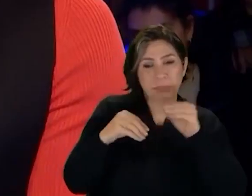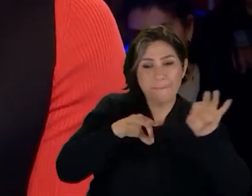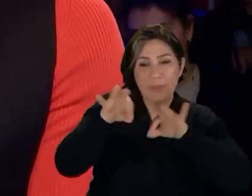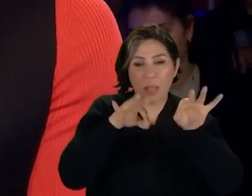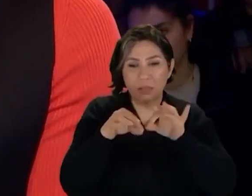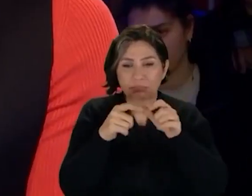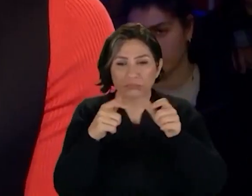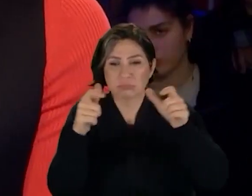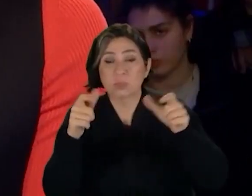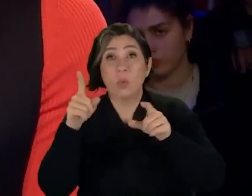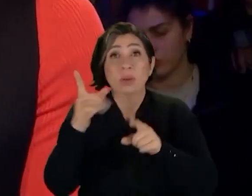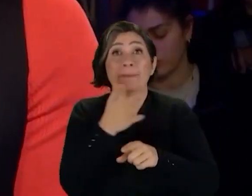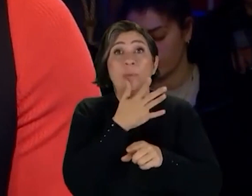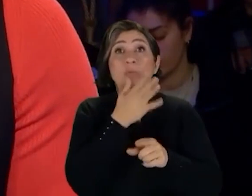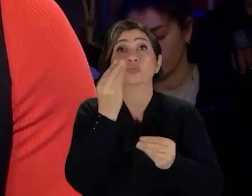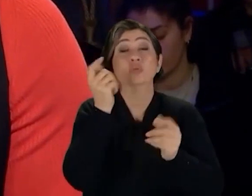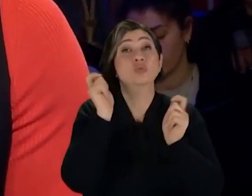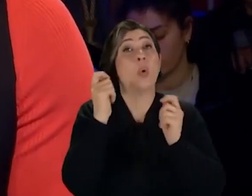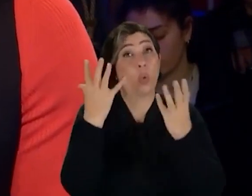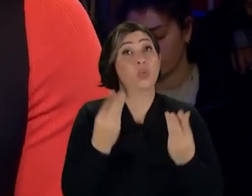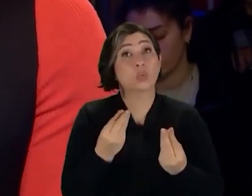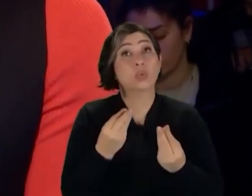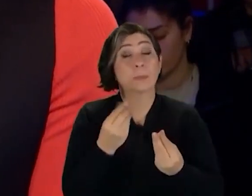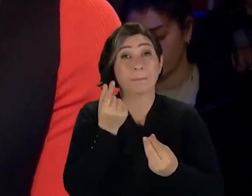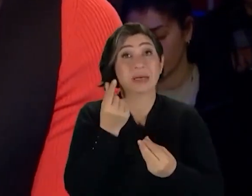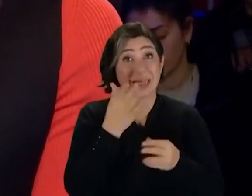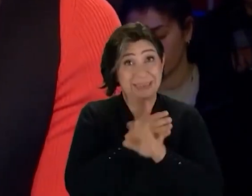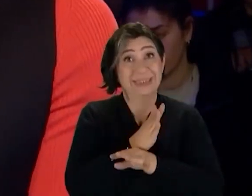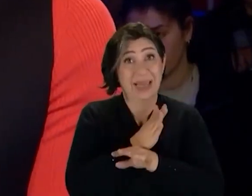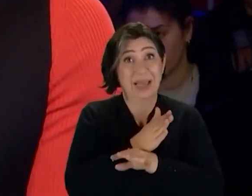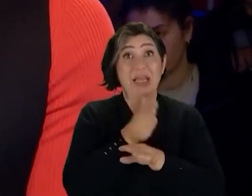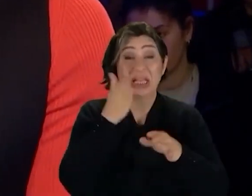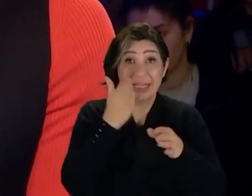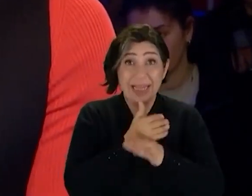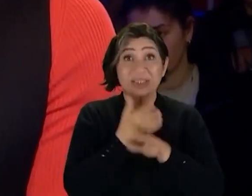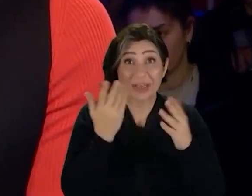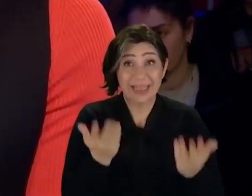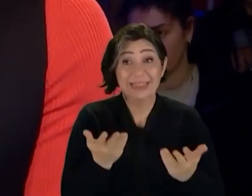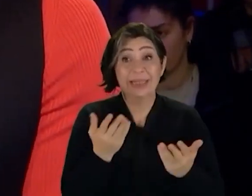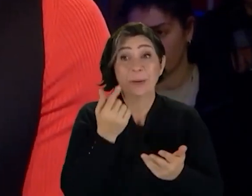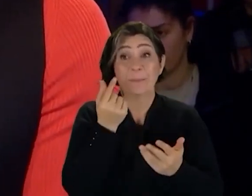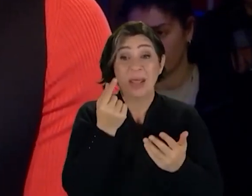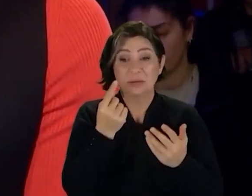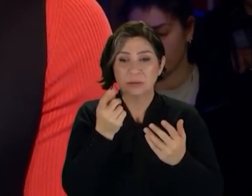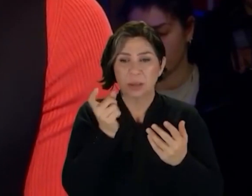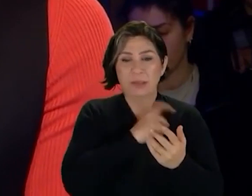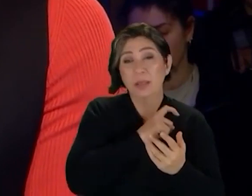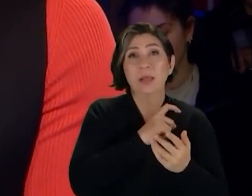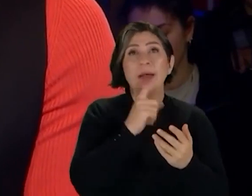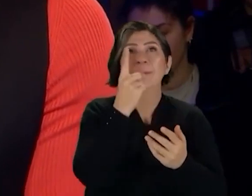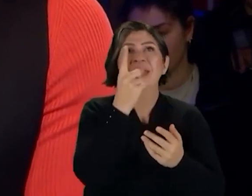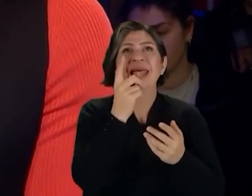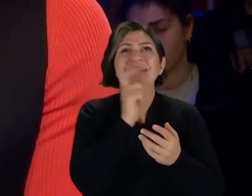Ee oradan Biliyorum ne kadar zor olduğunu biraz aslında yani gerçekten biraz açık verince